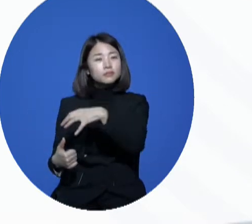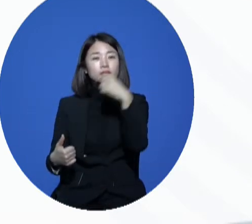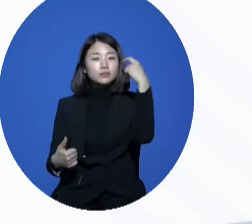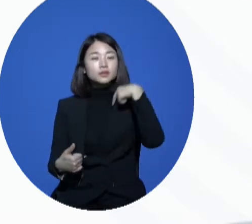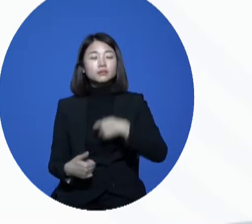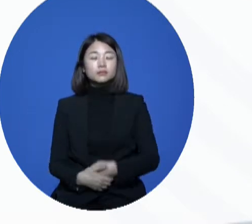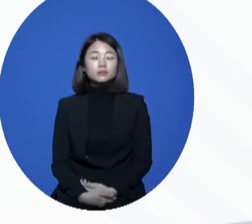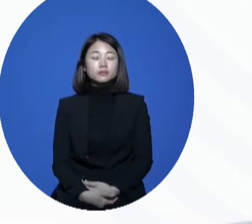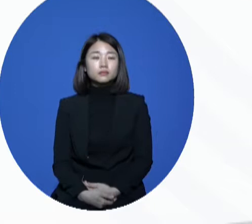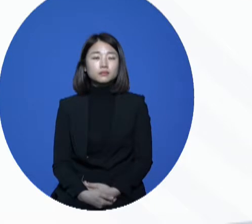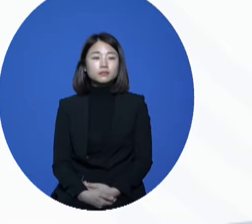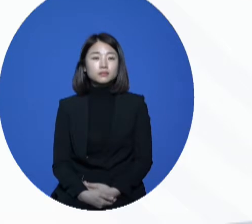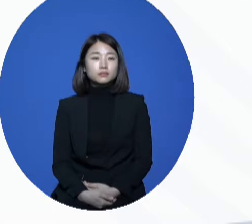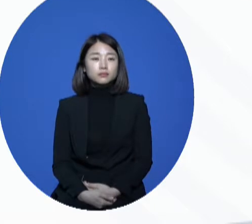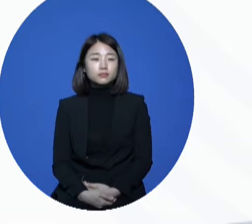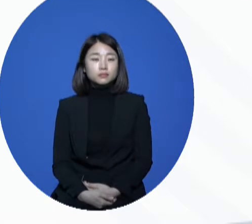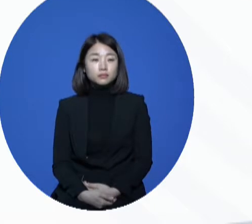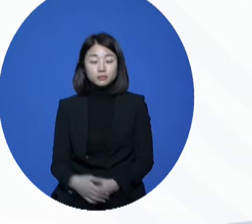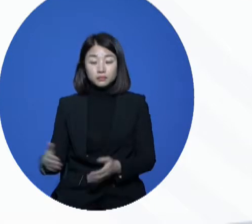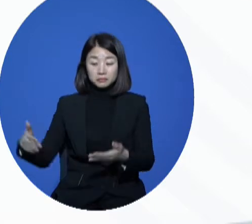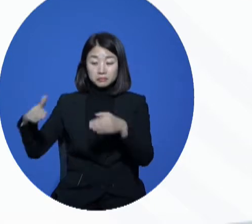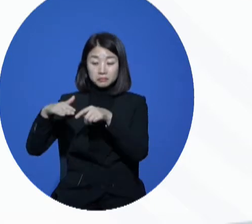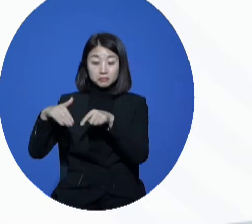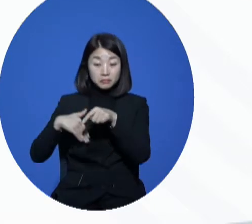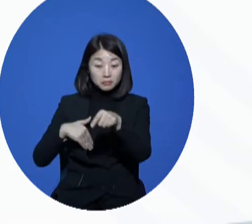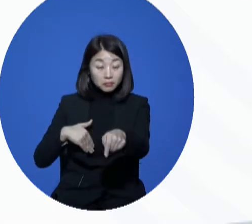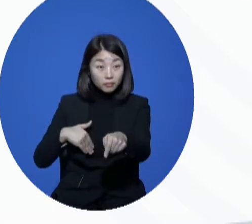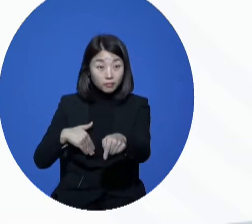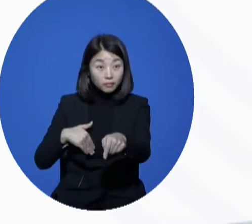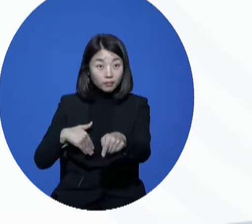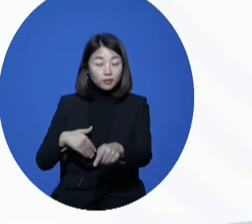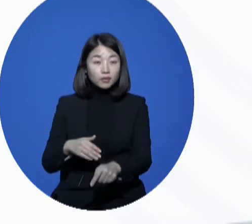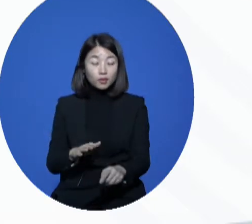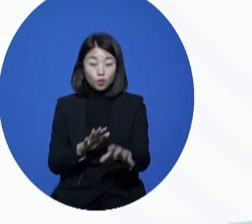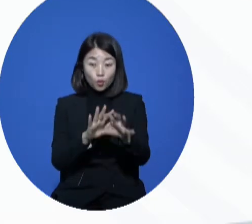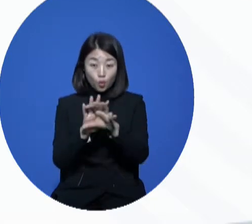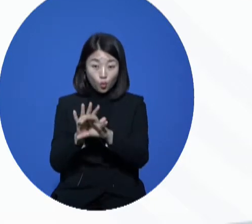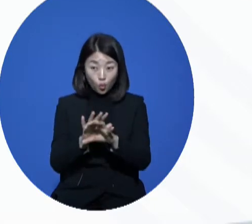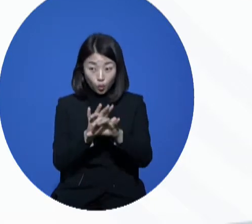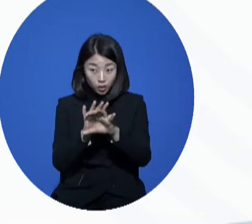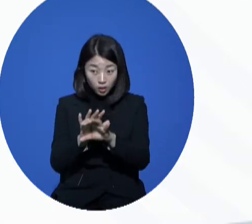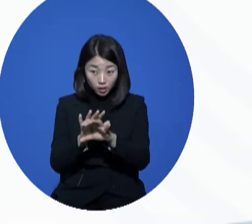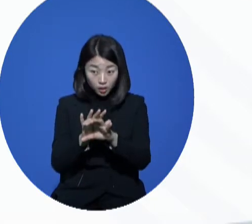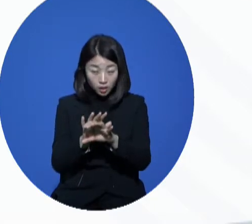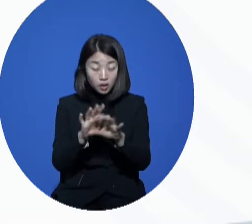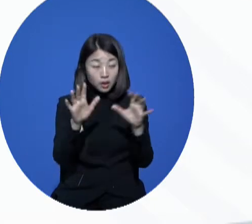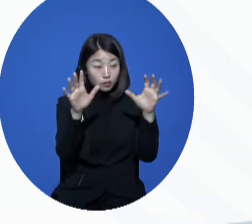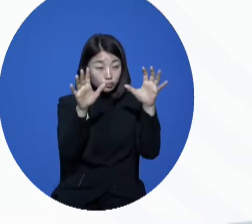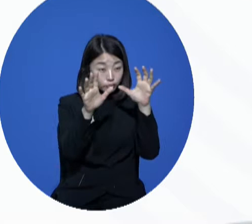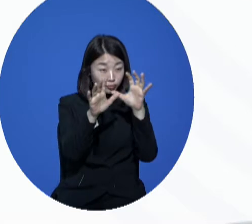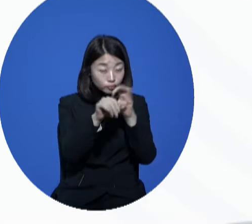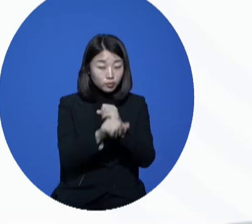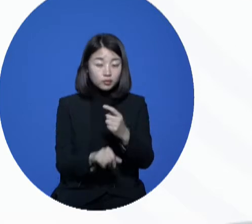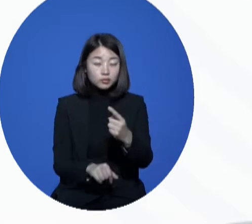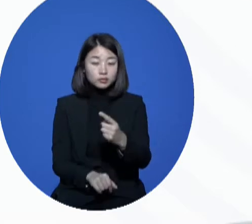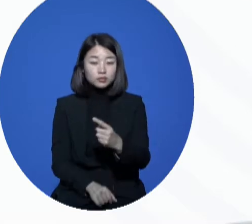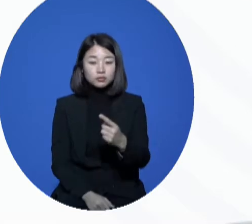갇히게 된 것이지요. 시설 밖을 벗어나게 되면은 코로나가 끝나기 전에는 다시 재입소를 할